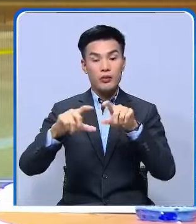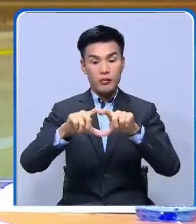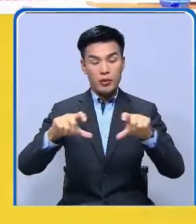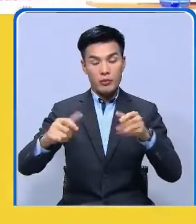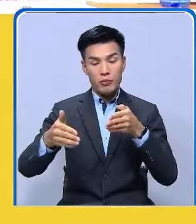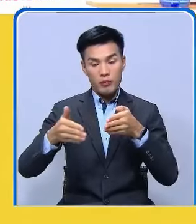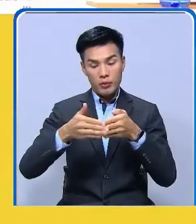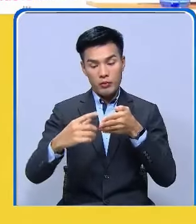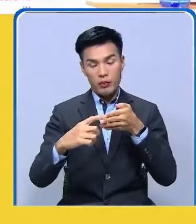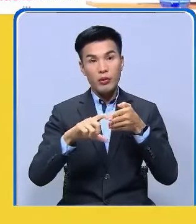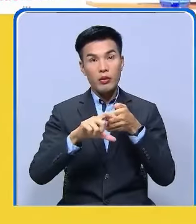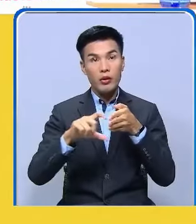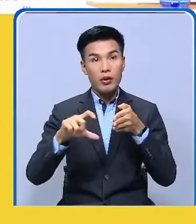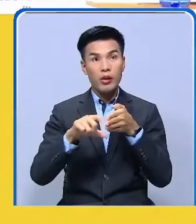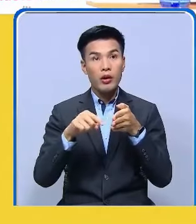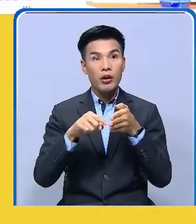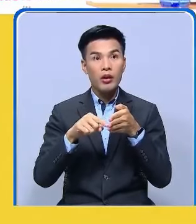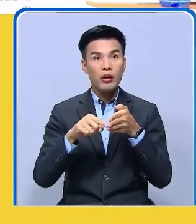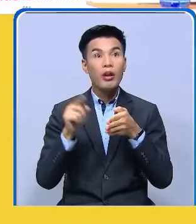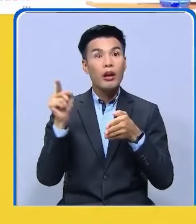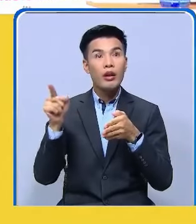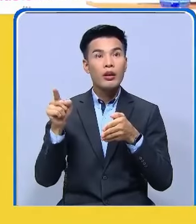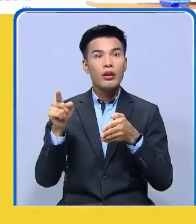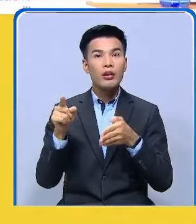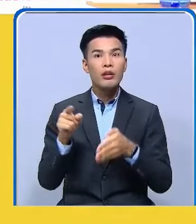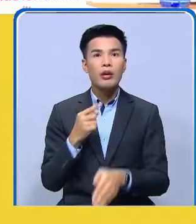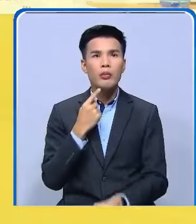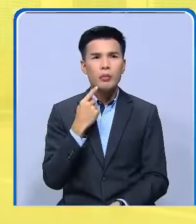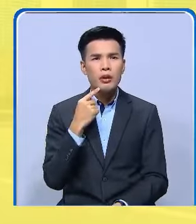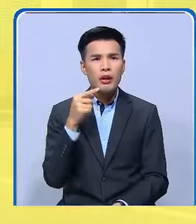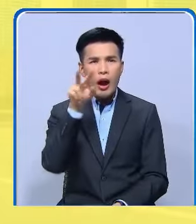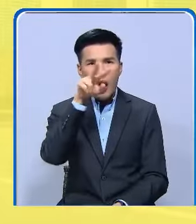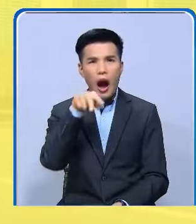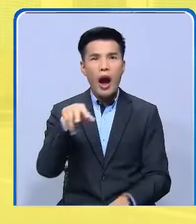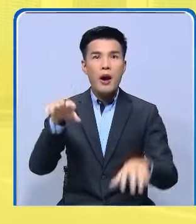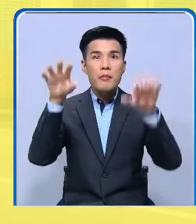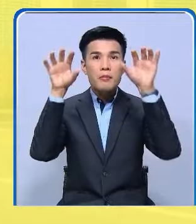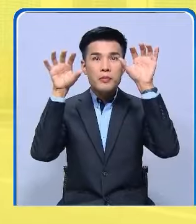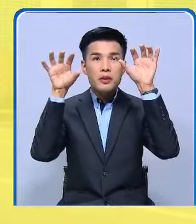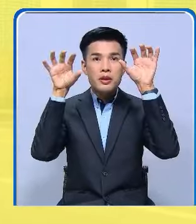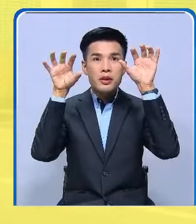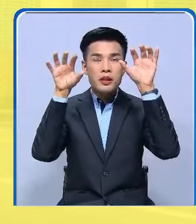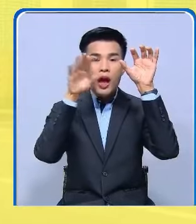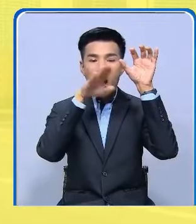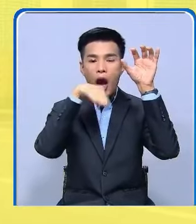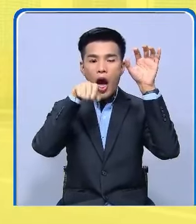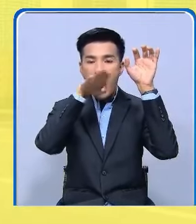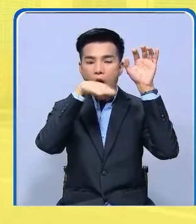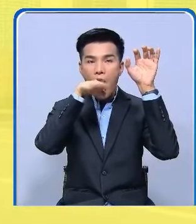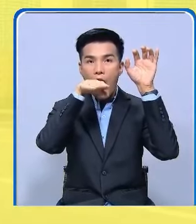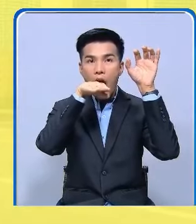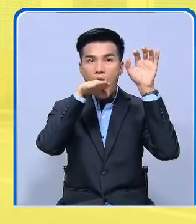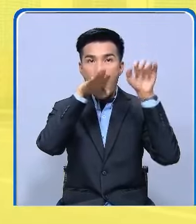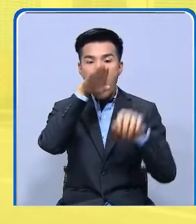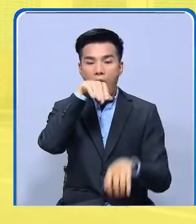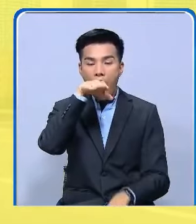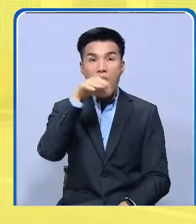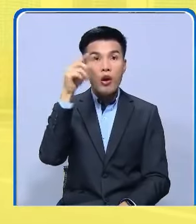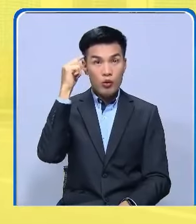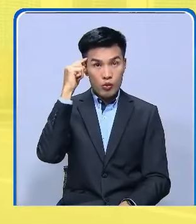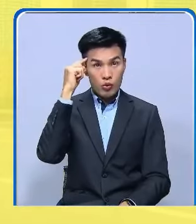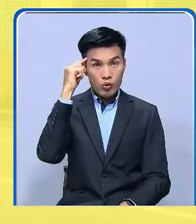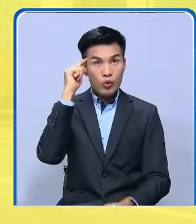ที่ล่าผีด้วยการใช้ลิ้นล่าผีนะคะเออคนที่เขาดูคลิปอะไรทำนองนี้เขาจะรู้จักดี